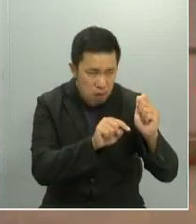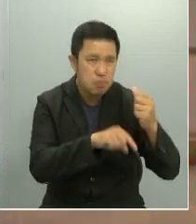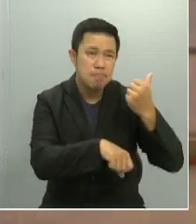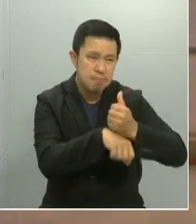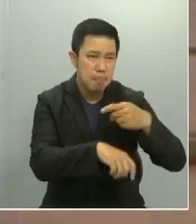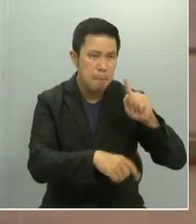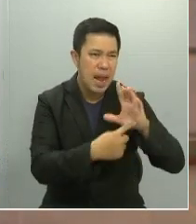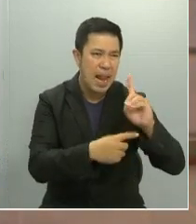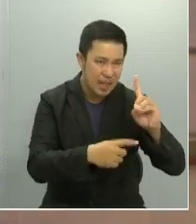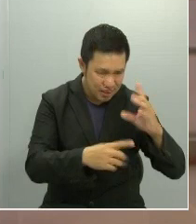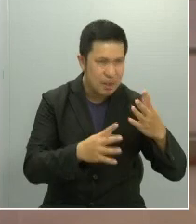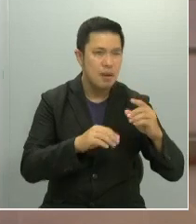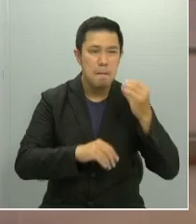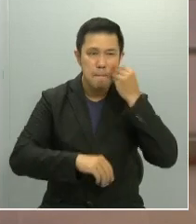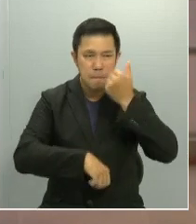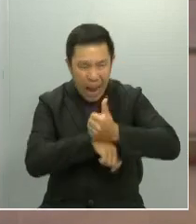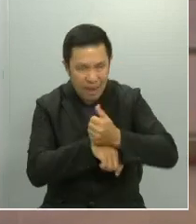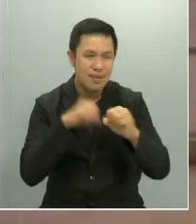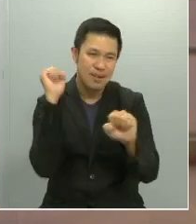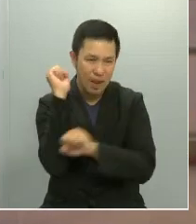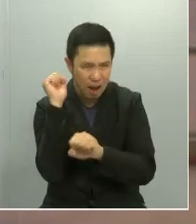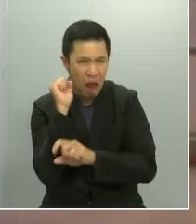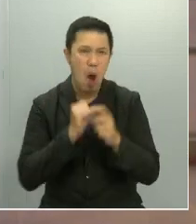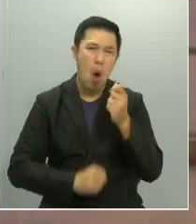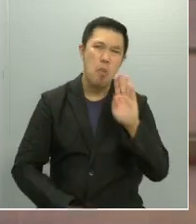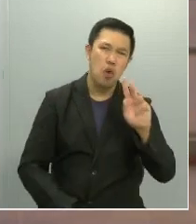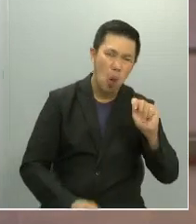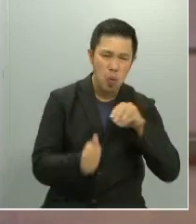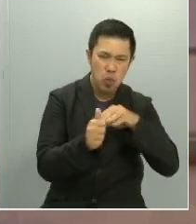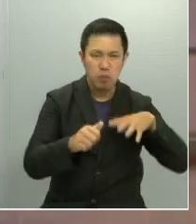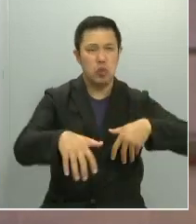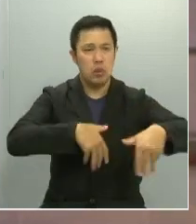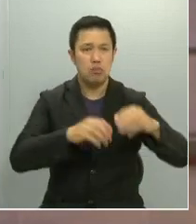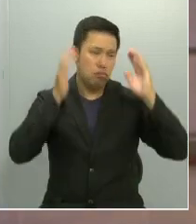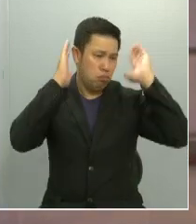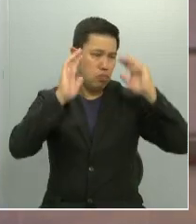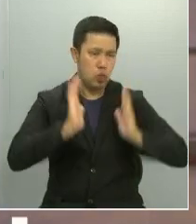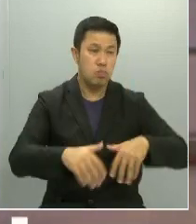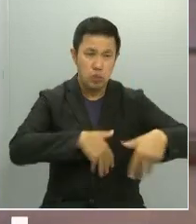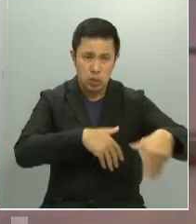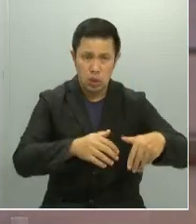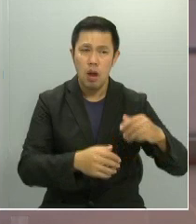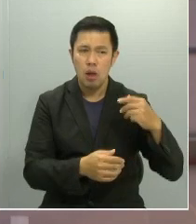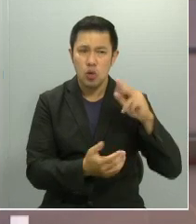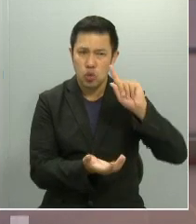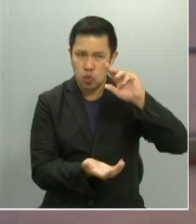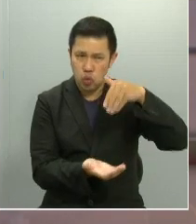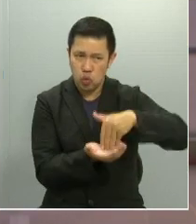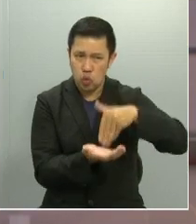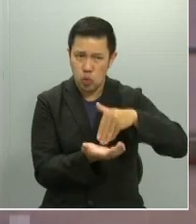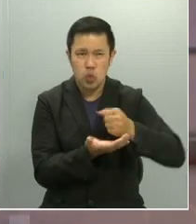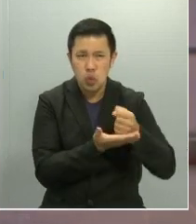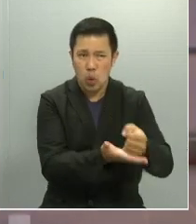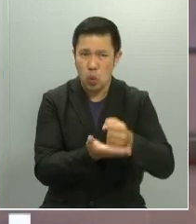กำนันผู้ใหญ่บ้านองค์กรปกครองส่วนท้องถิ่นผู้นำชุมชนประชาสัมพันธ์ให้ประชาชนใช้ประโยชน์จากศูนย์อำนวยการนี้นะคะ